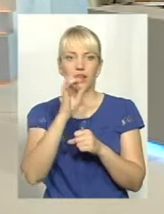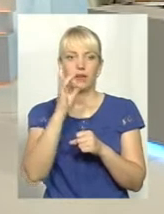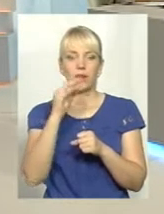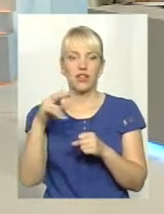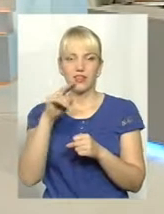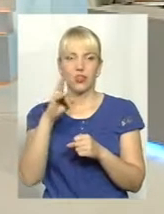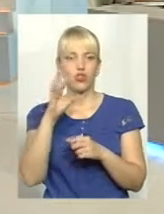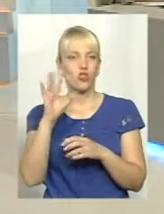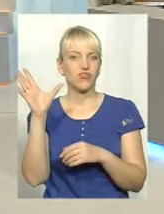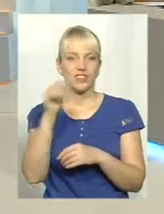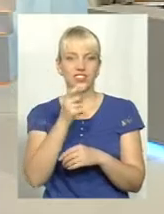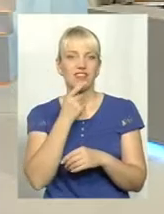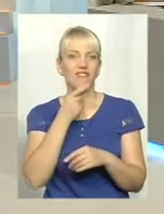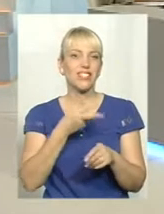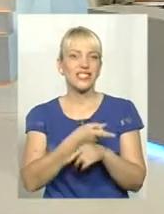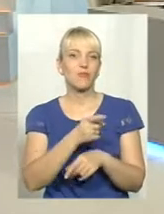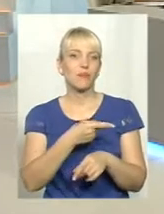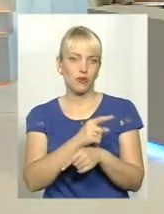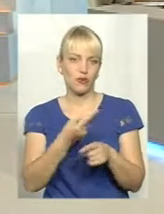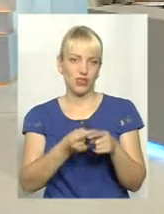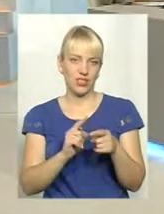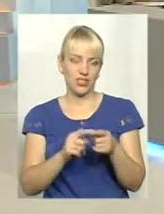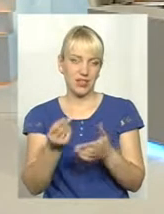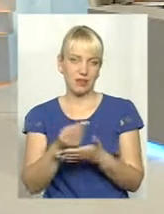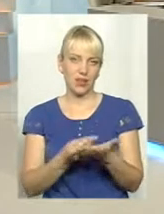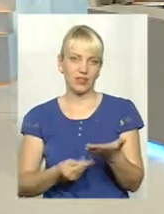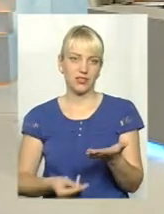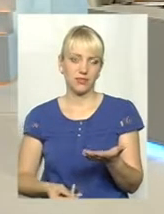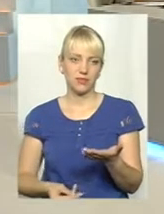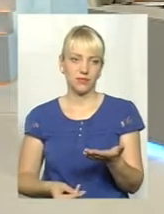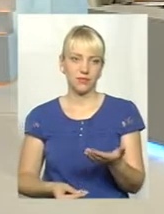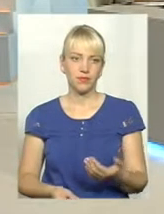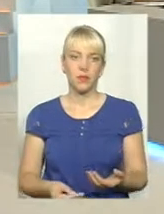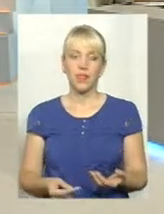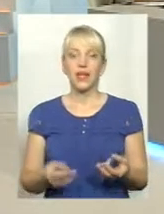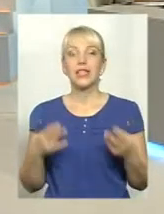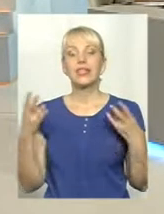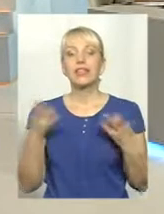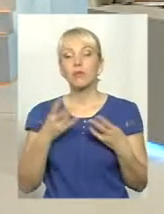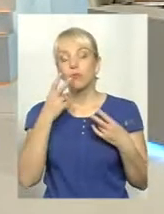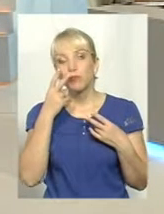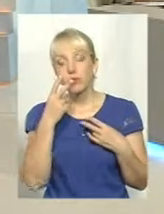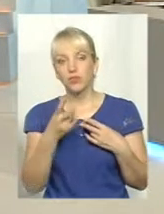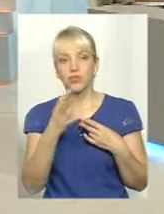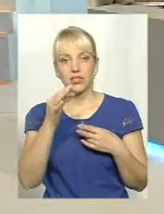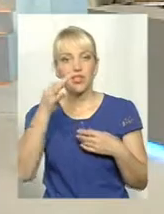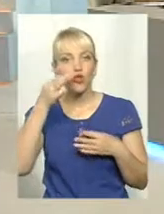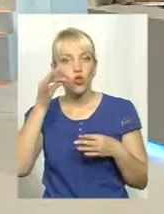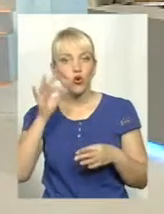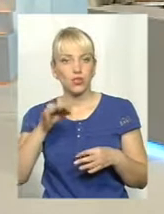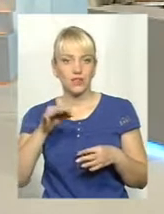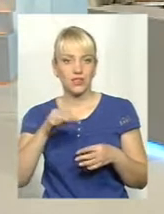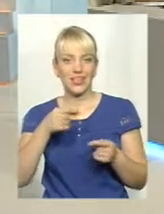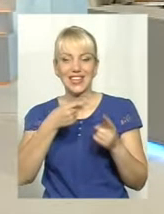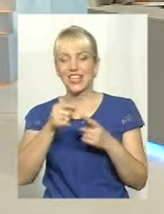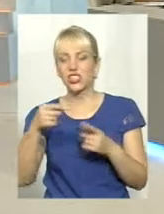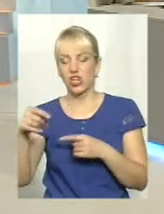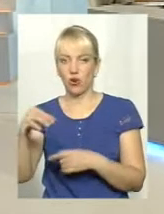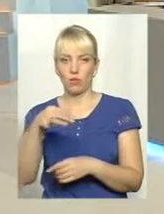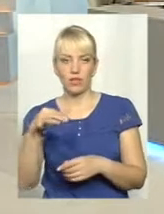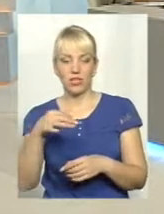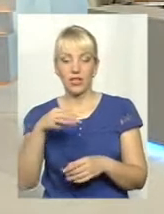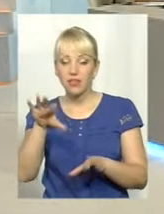наші сусідні області. Ось, можемо не скористатися негативною практикою Рівного, де зробили бренд, але потім там всі з